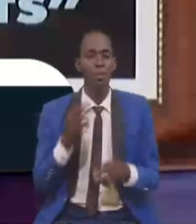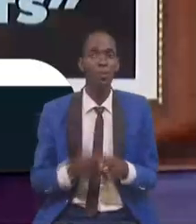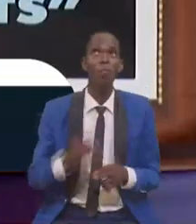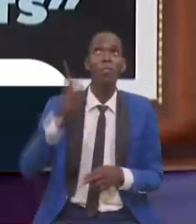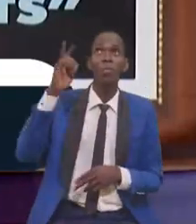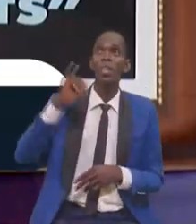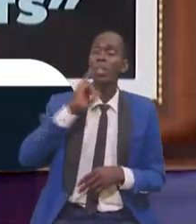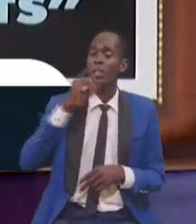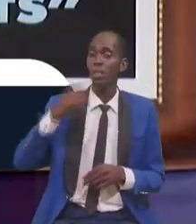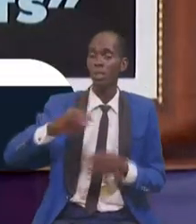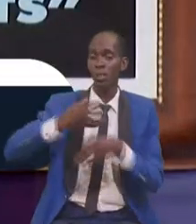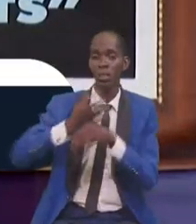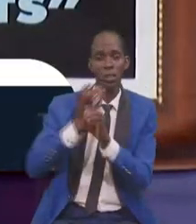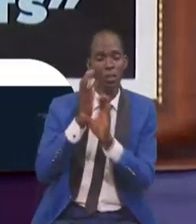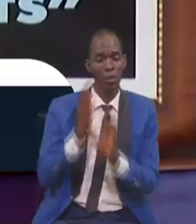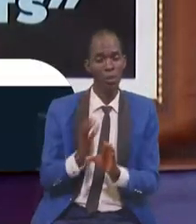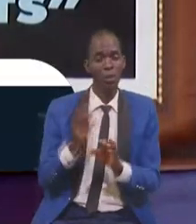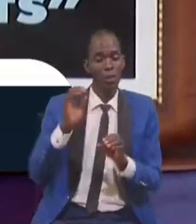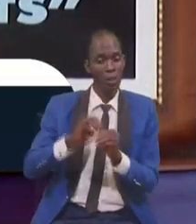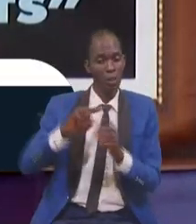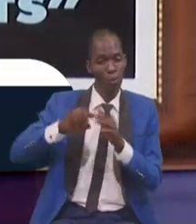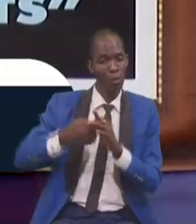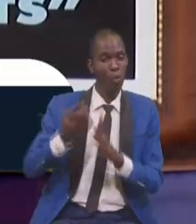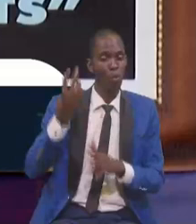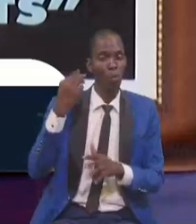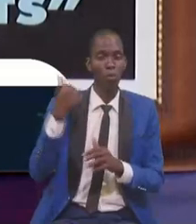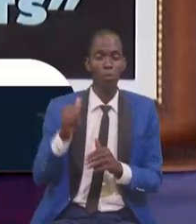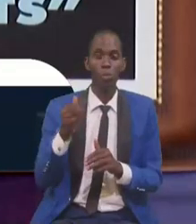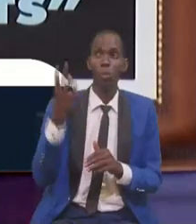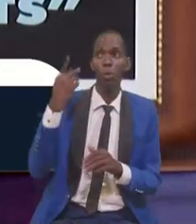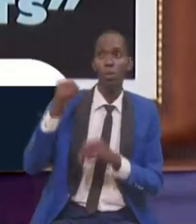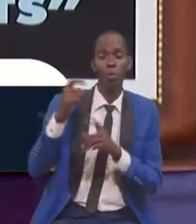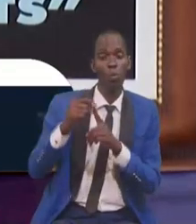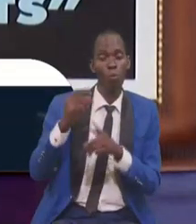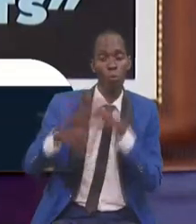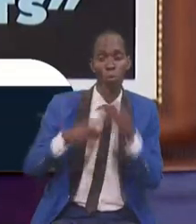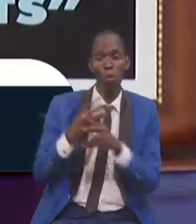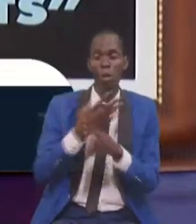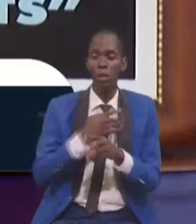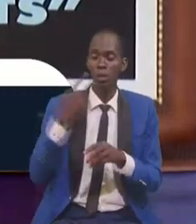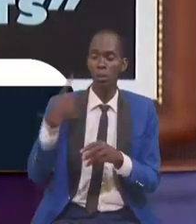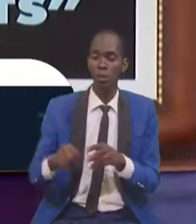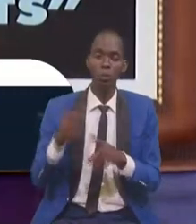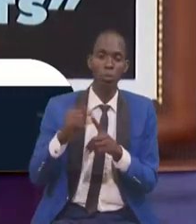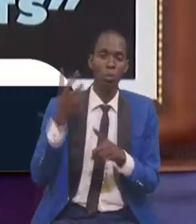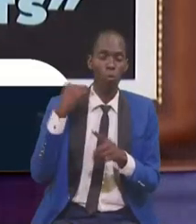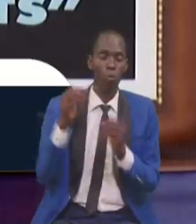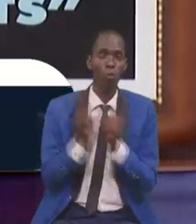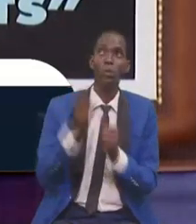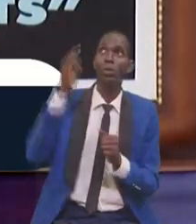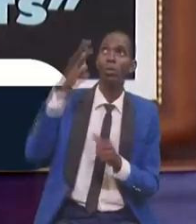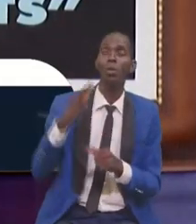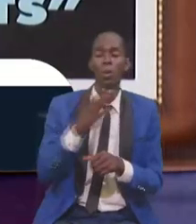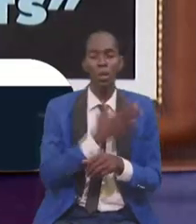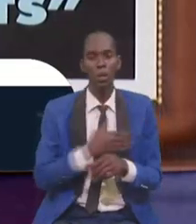Il est créateur. Au commencement était la parole. Et la parole était avec Dieu. Et la parole était Dieu. Et la